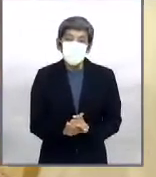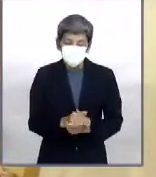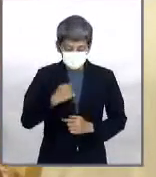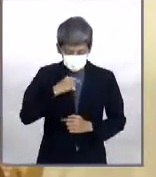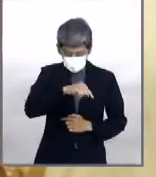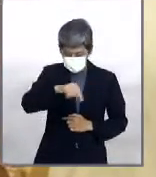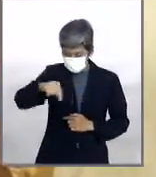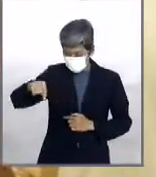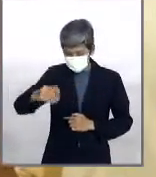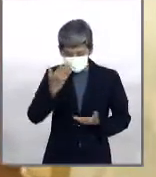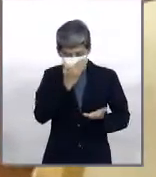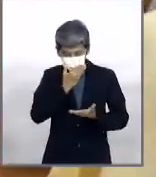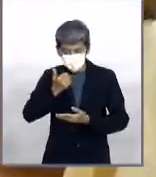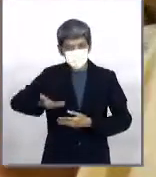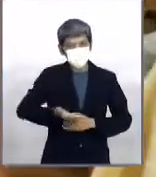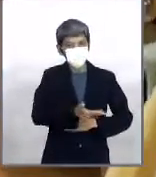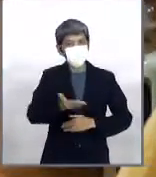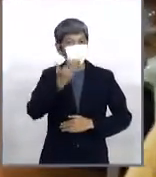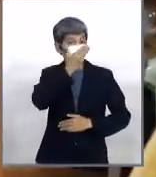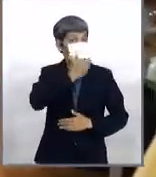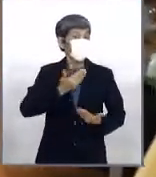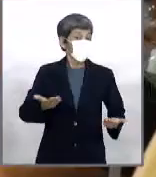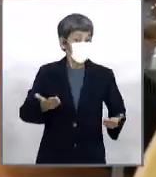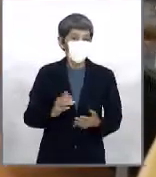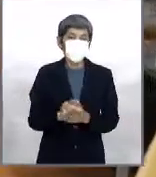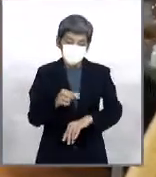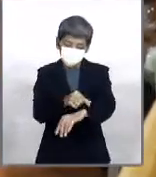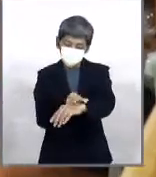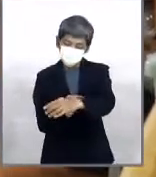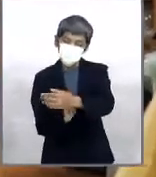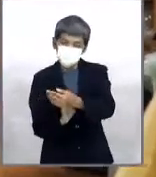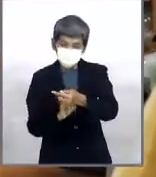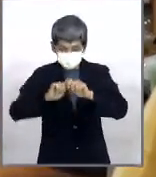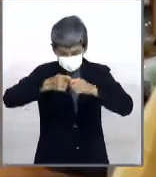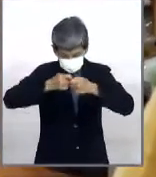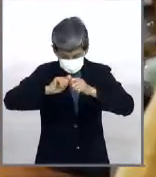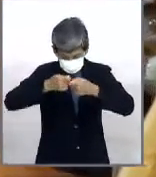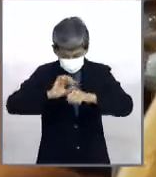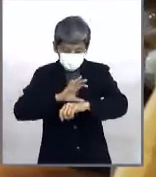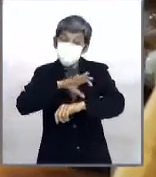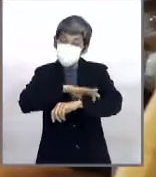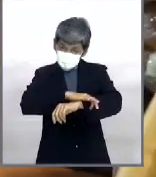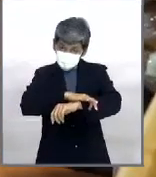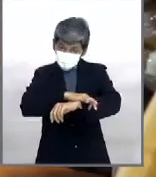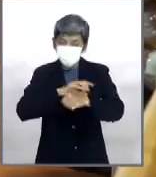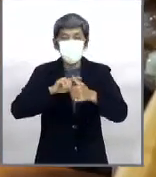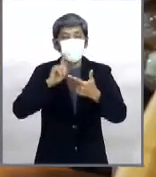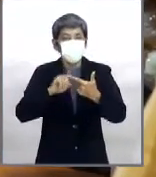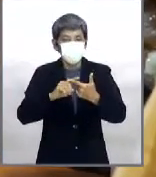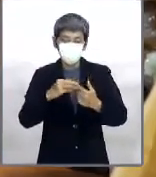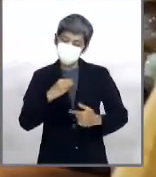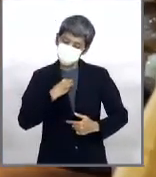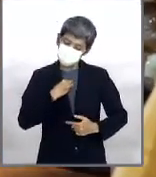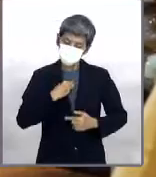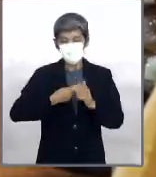ข้างหน้าไมค์มีของสวยงามเต็มไปหมดเลยเป็นสายหนังถักแล้วก็ มีจี้